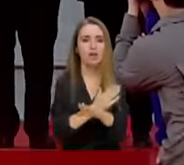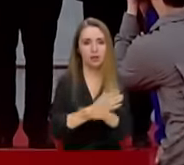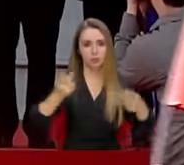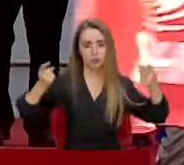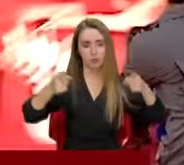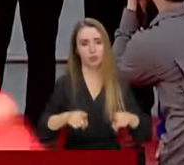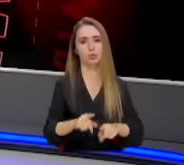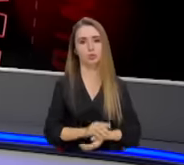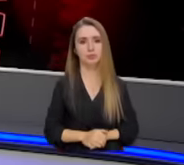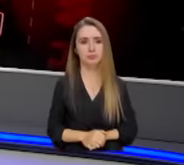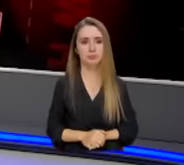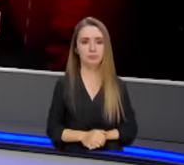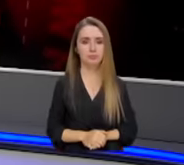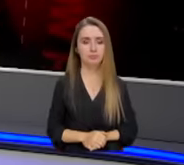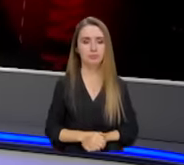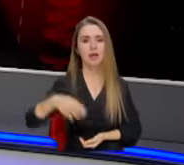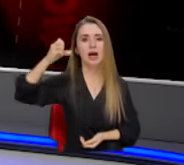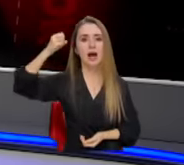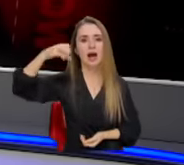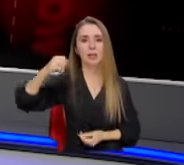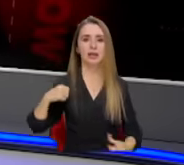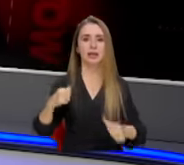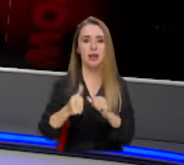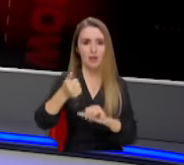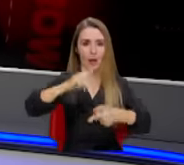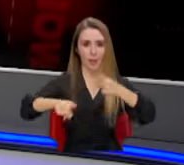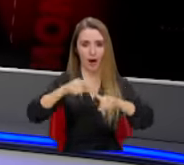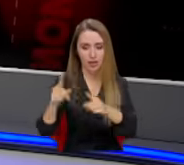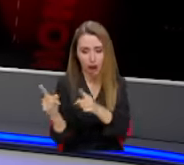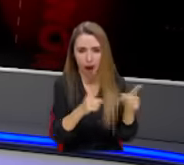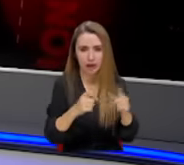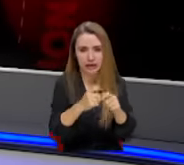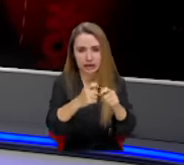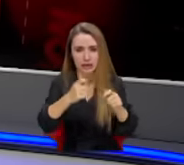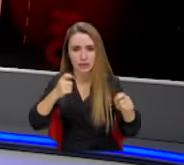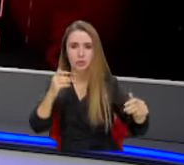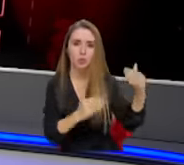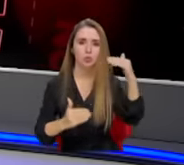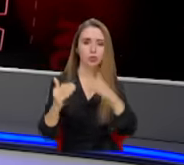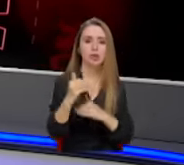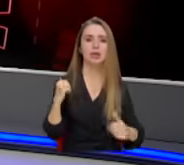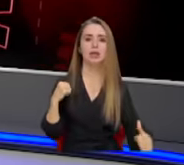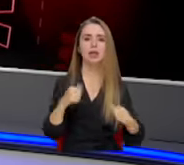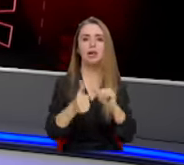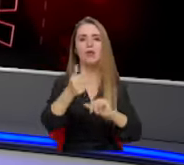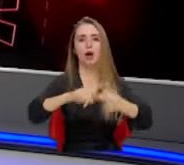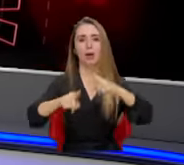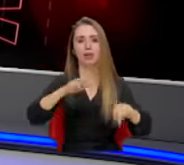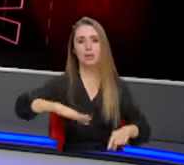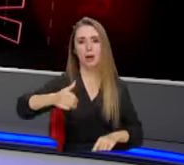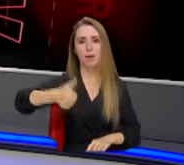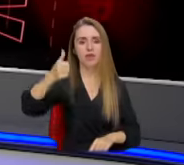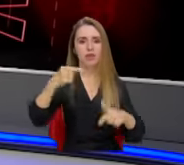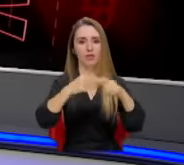buluştu. AK Parti ile Yeniden Refah Partisi arasında gerilim tırmanıyor. Yeniden Refah Partisi Genel